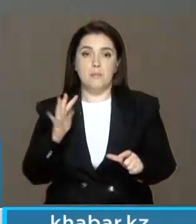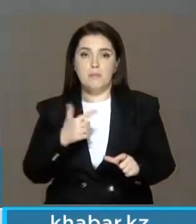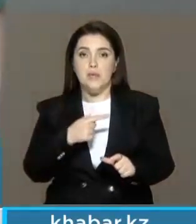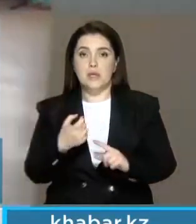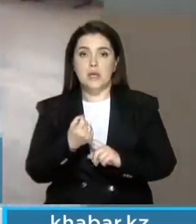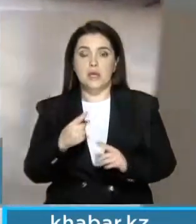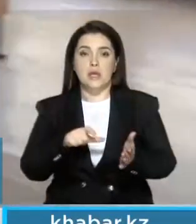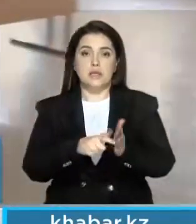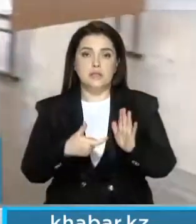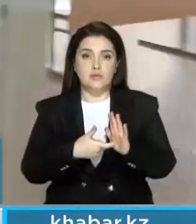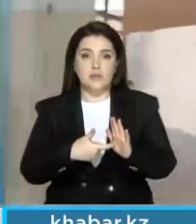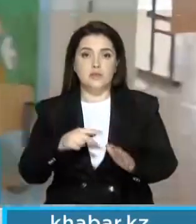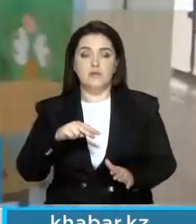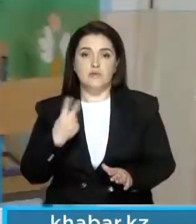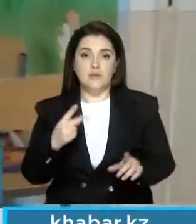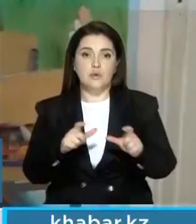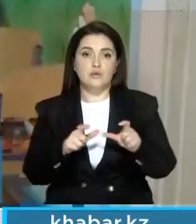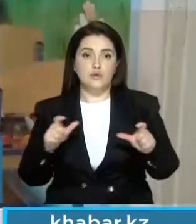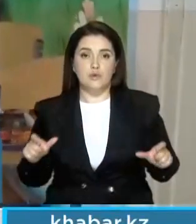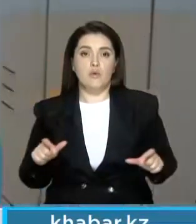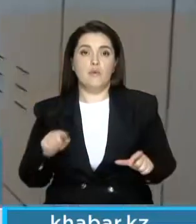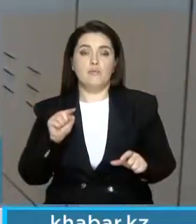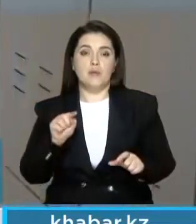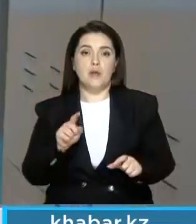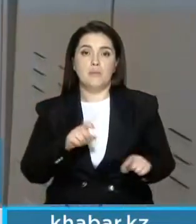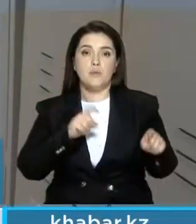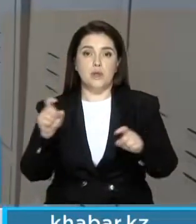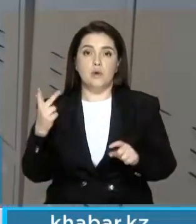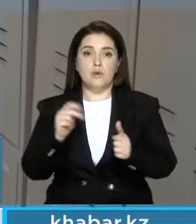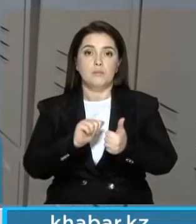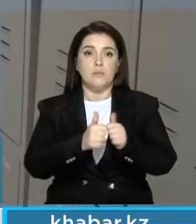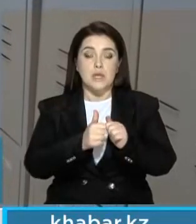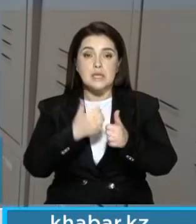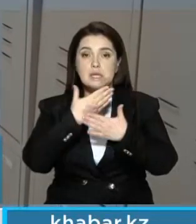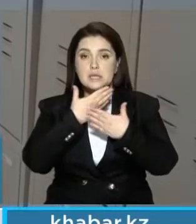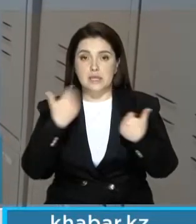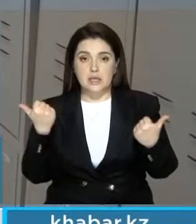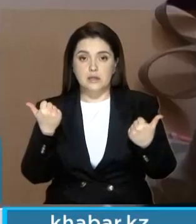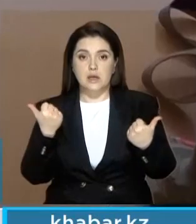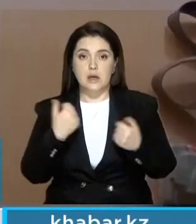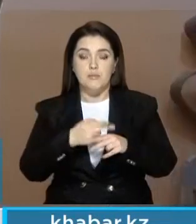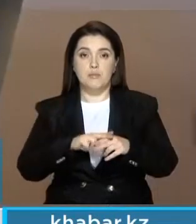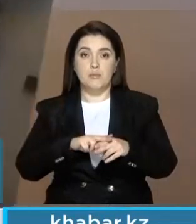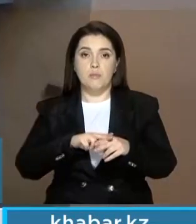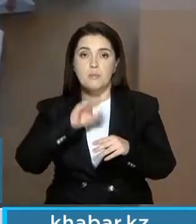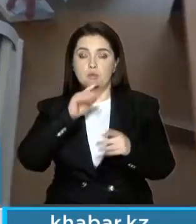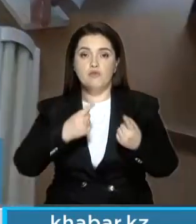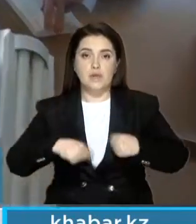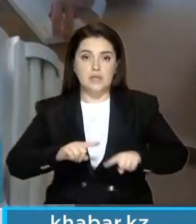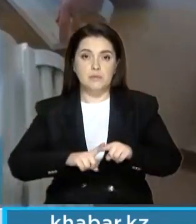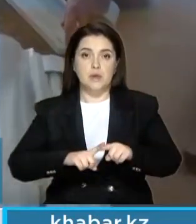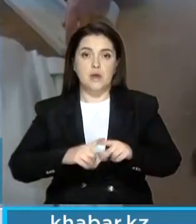и 5-11 класса в 22-ю школу. При этом в них перехода на трехсменку нет, отмечают специалисты профильного ведомства.